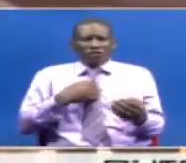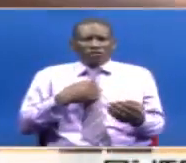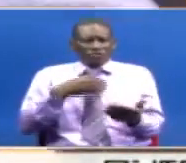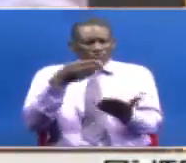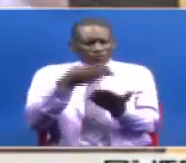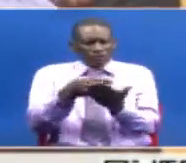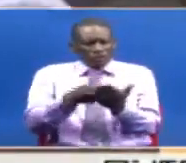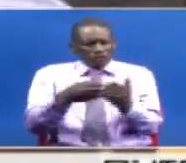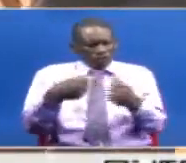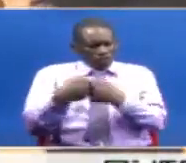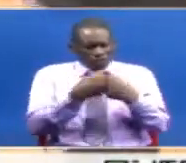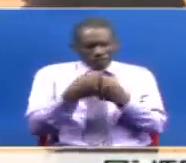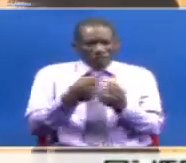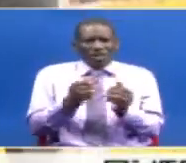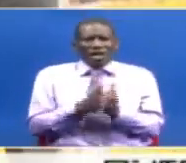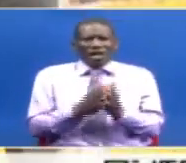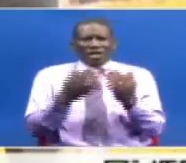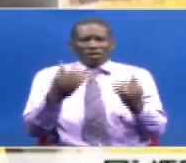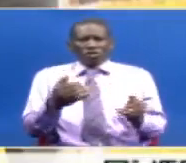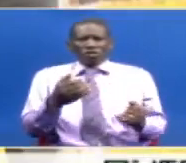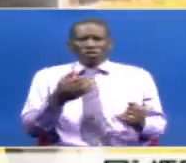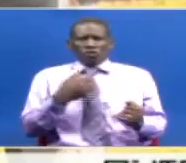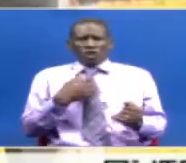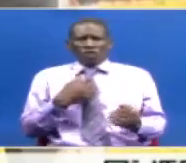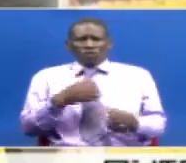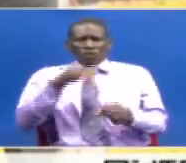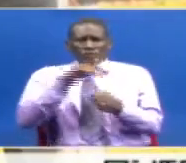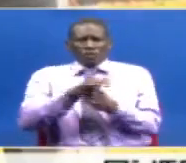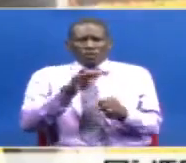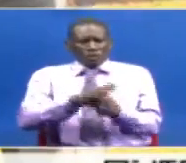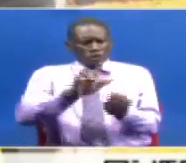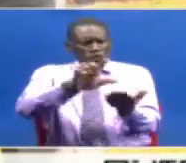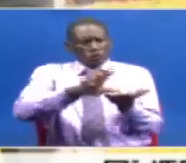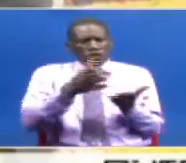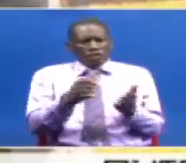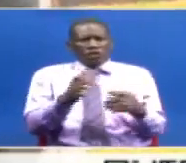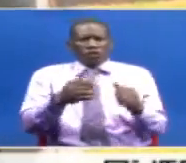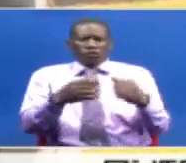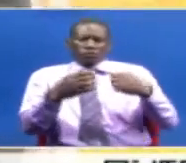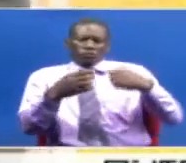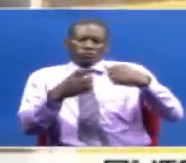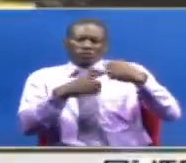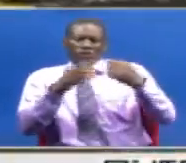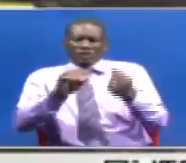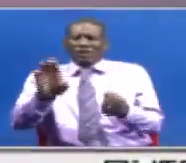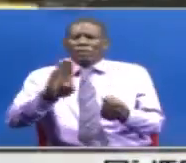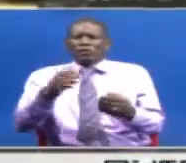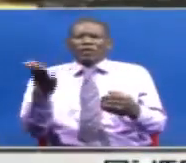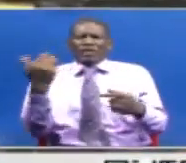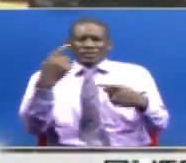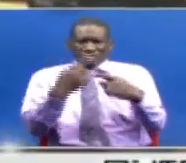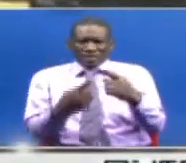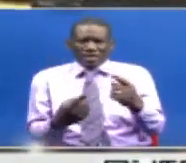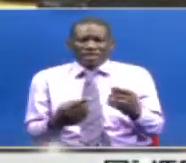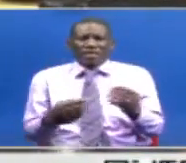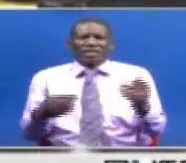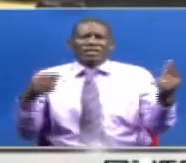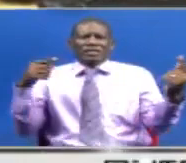fedha na kusababisha kuwepo na malimbikizi ya madeni kutoka bilioni 60 katika mwaka uliopita wa kifedha